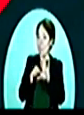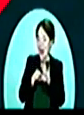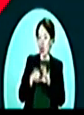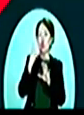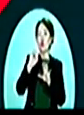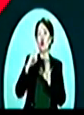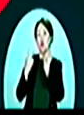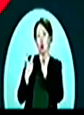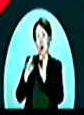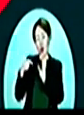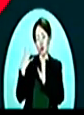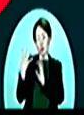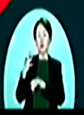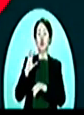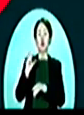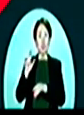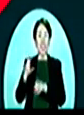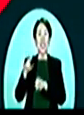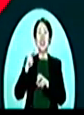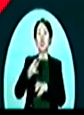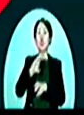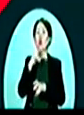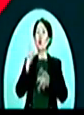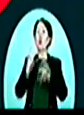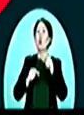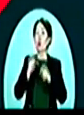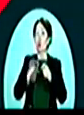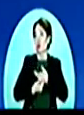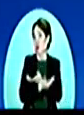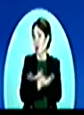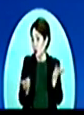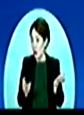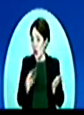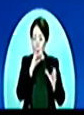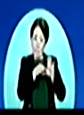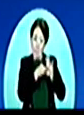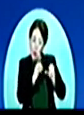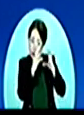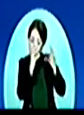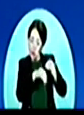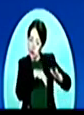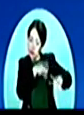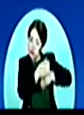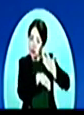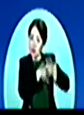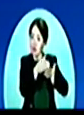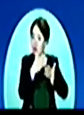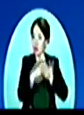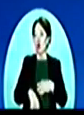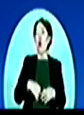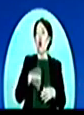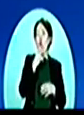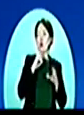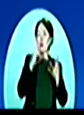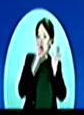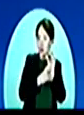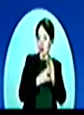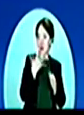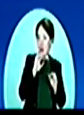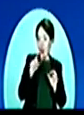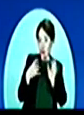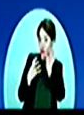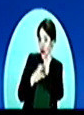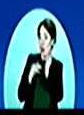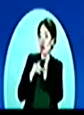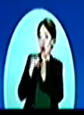мах, 902.4 сая литр сүү үйлдвэрлэлээ. Манхан махан бүтээгдэхүүний экспорт 2019 онд 50.9 мянган